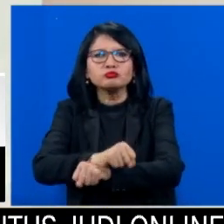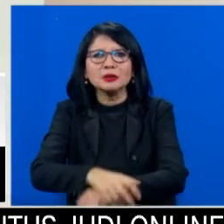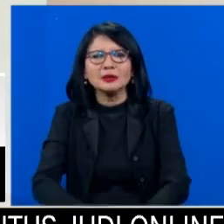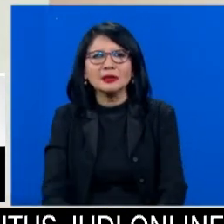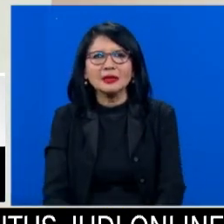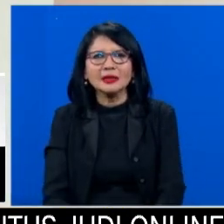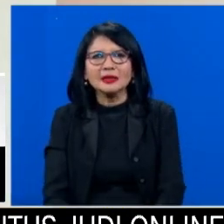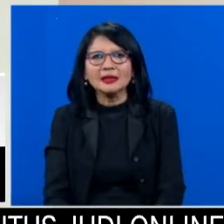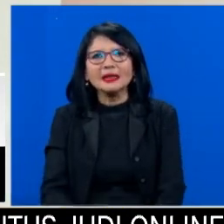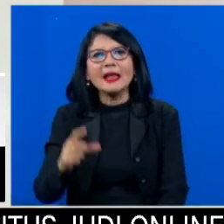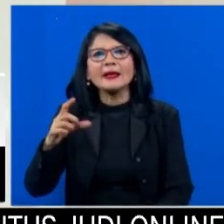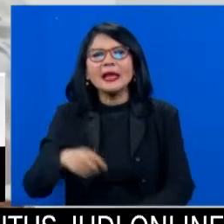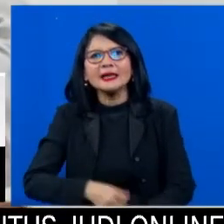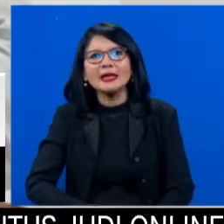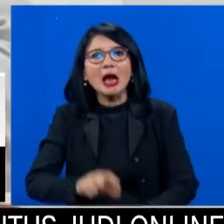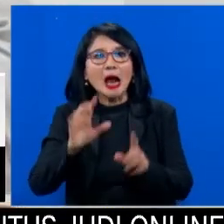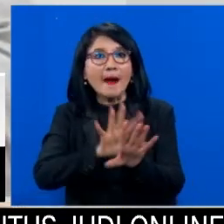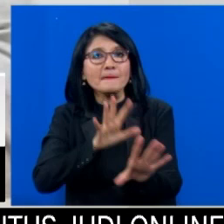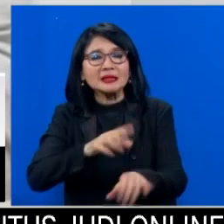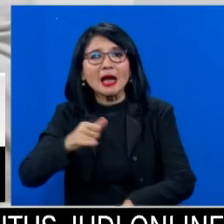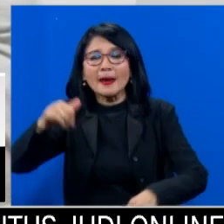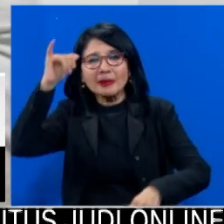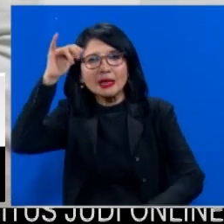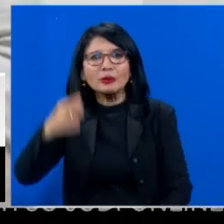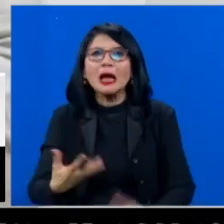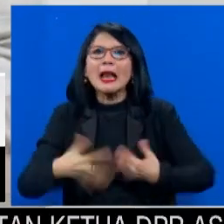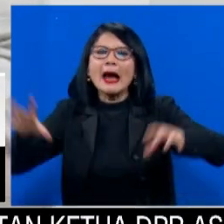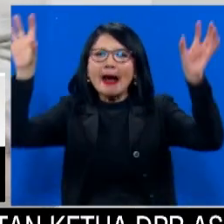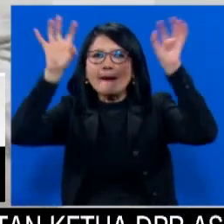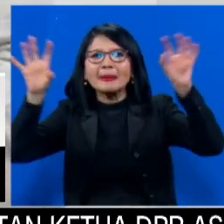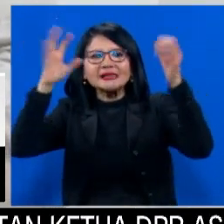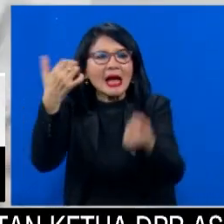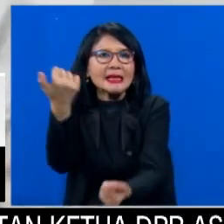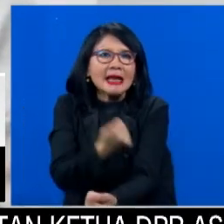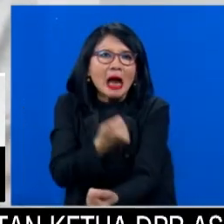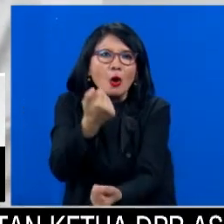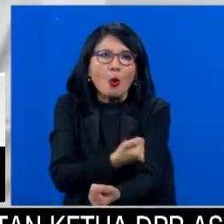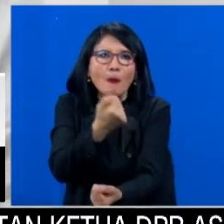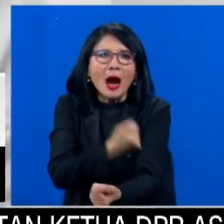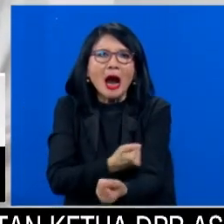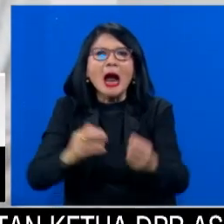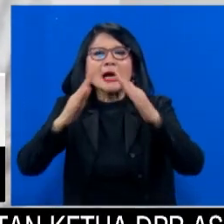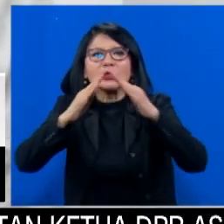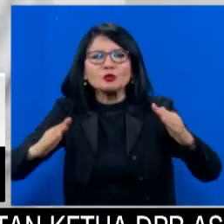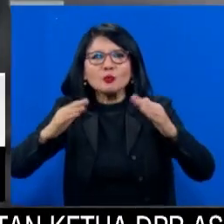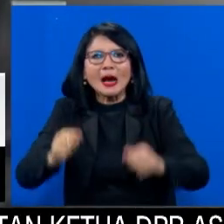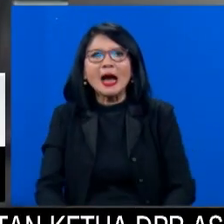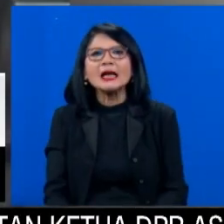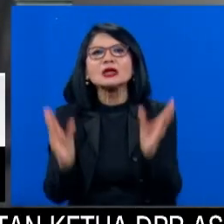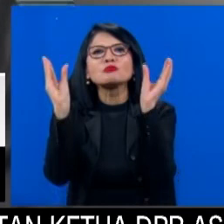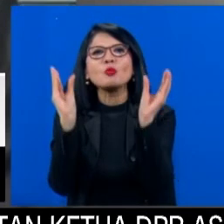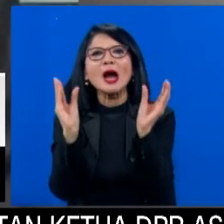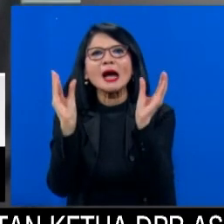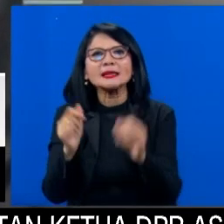Kader PDIP ini dibekuk bersama dua orang lainnya usai menggelar pesta narkoba di sebuah rumah di Ciganea, Kecamatan Jatiluhur, Purwakarta pada Minggu